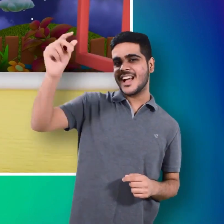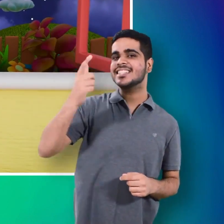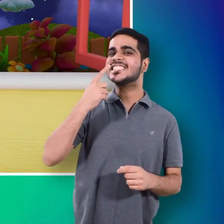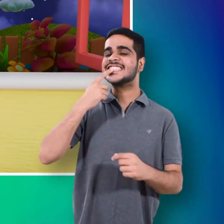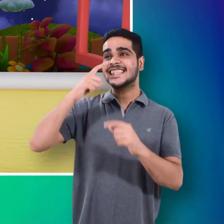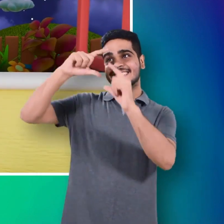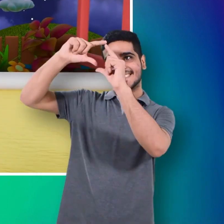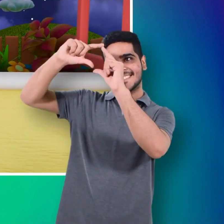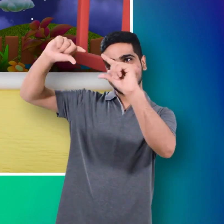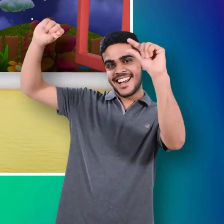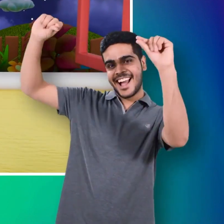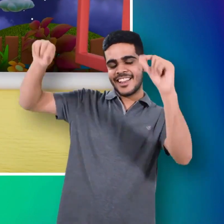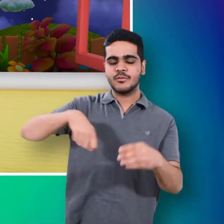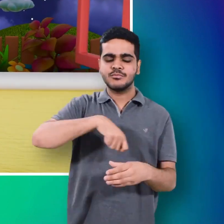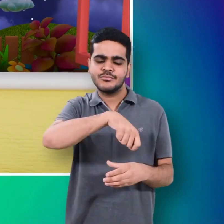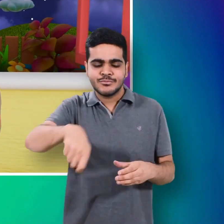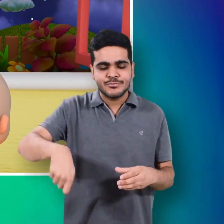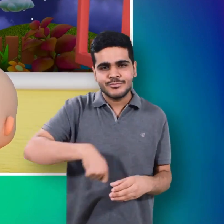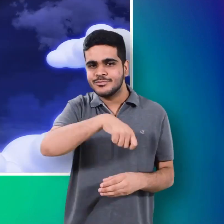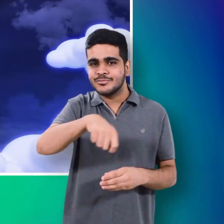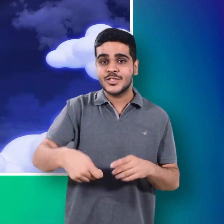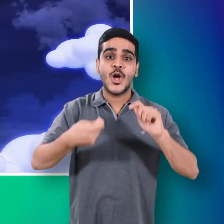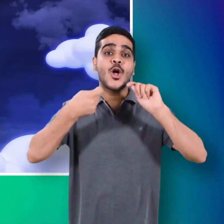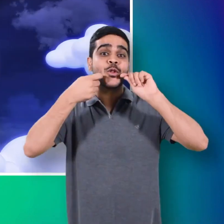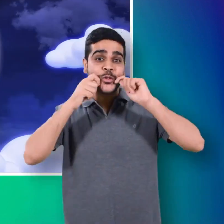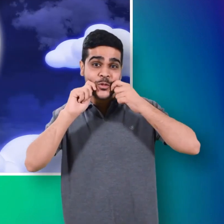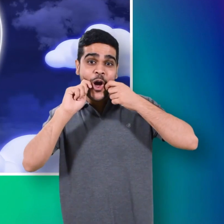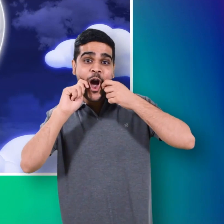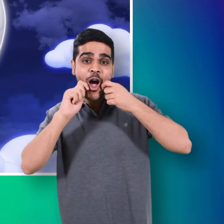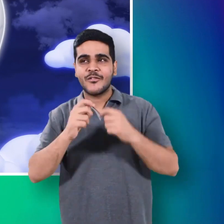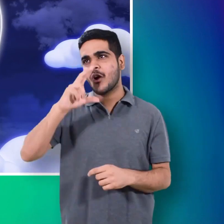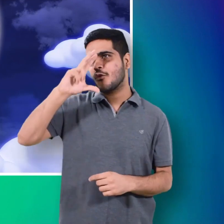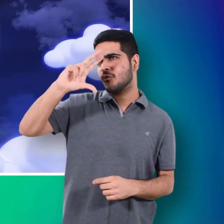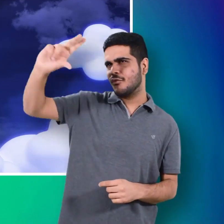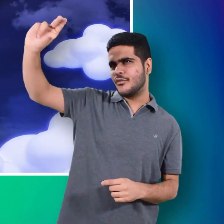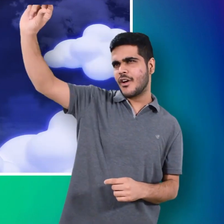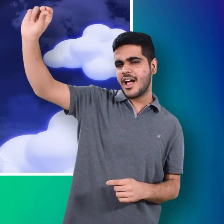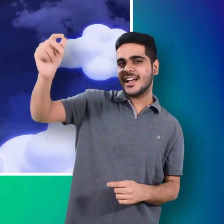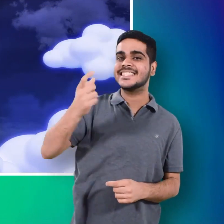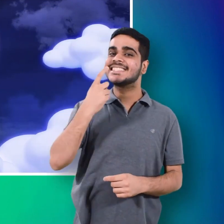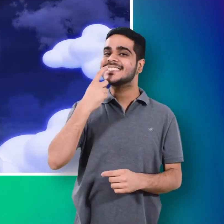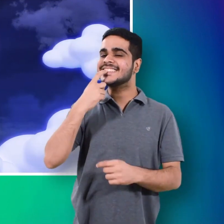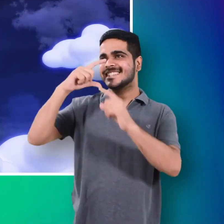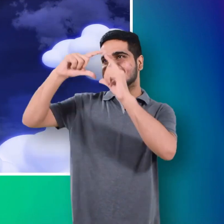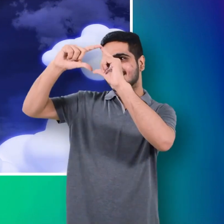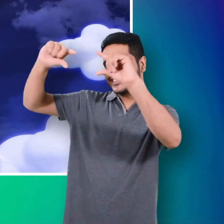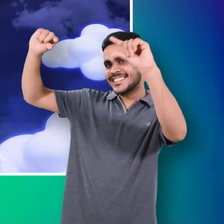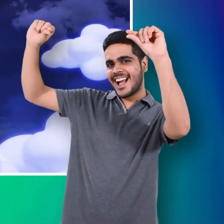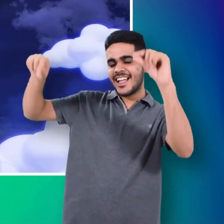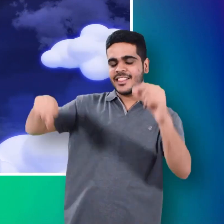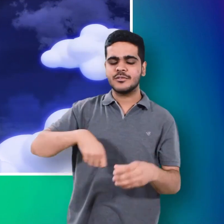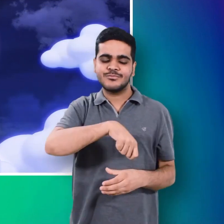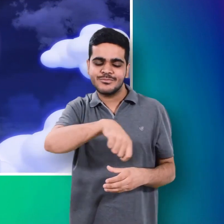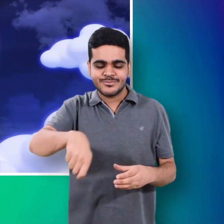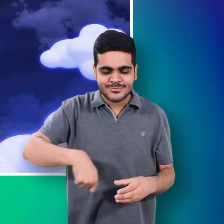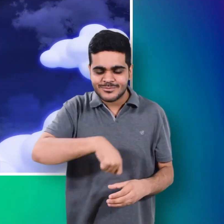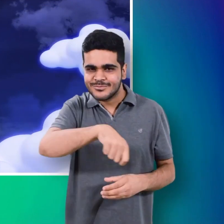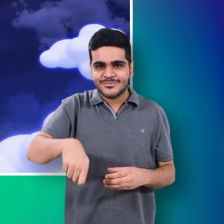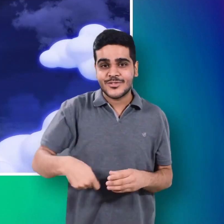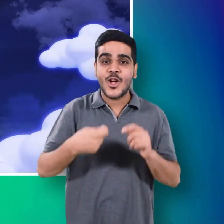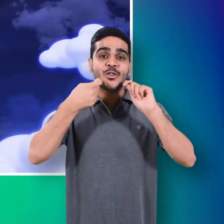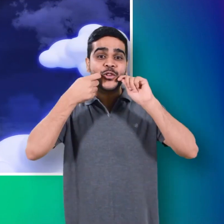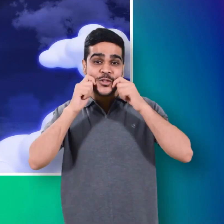चंदा मामा दूर के पुए पकाए बूर के। चंदा मामा दूर के